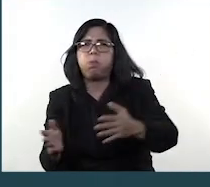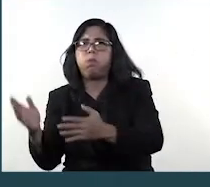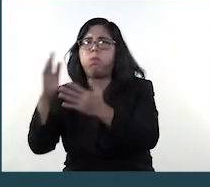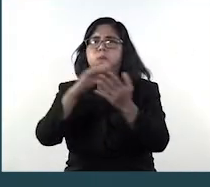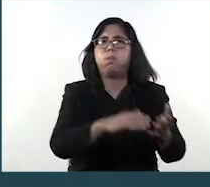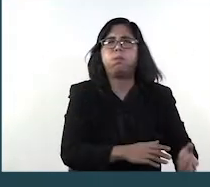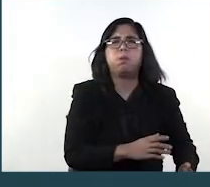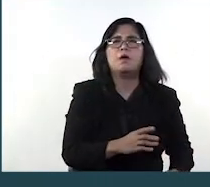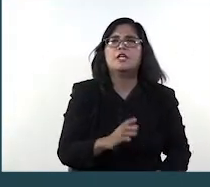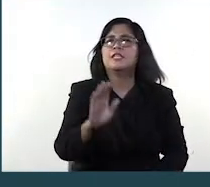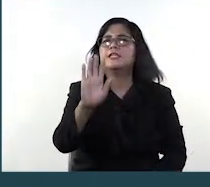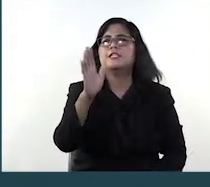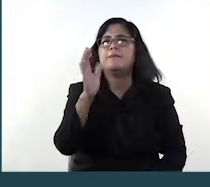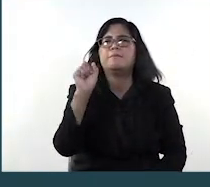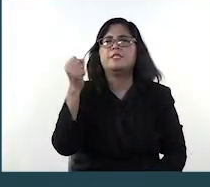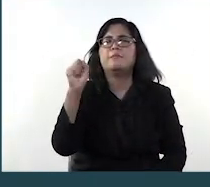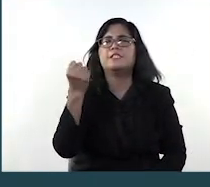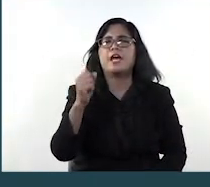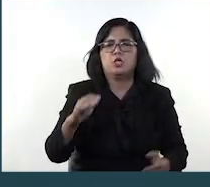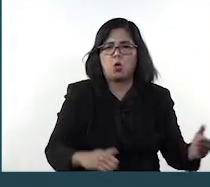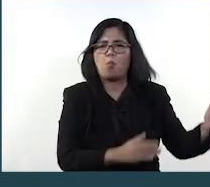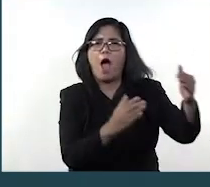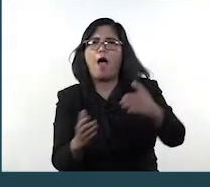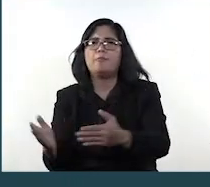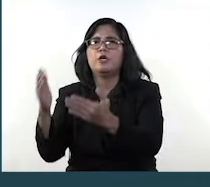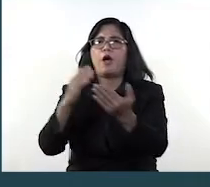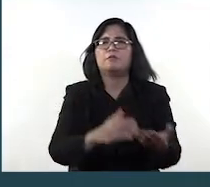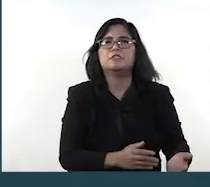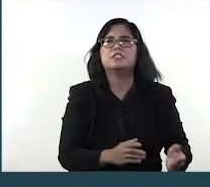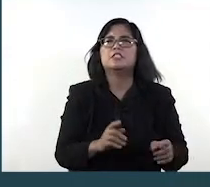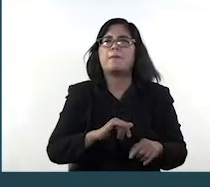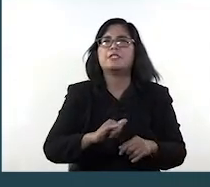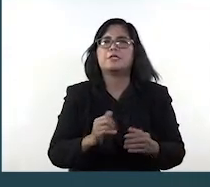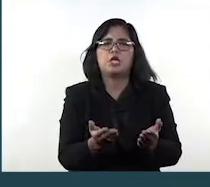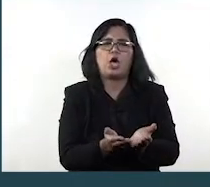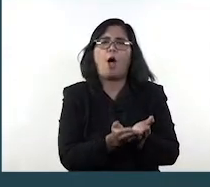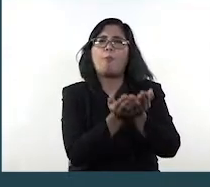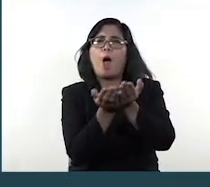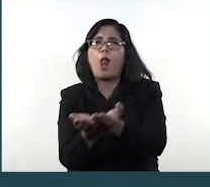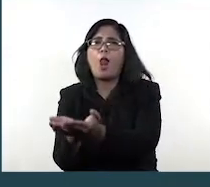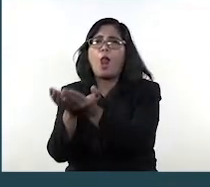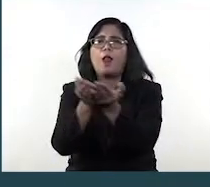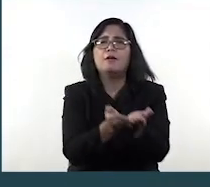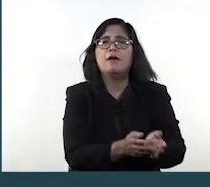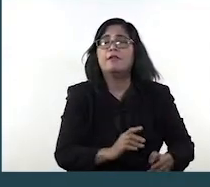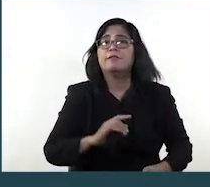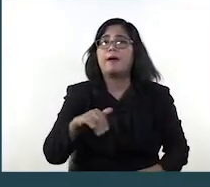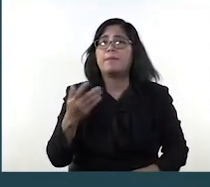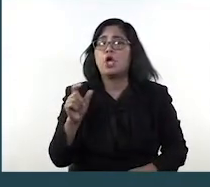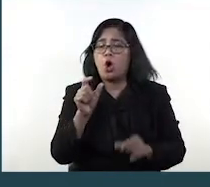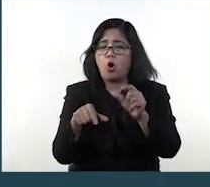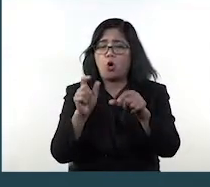kehidupan yang semakin bergelora di akhir zaman Hai Alkitab sudah bila Hai di zaman ini apa yang bisa digoncangkan